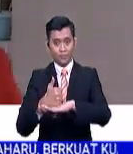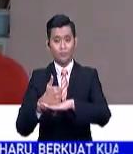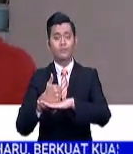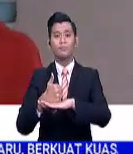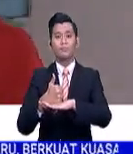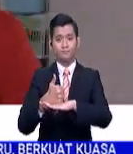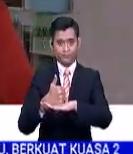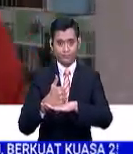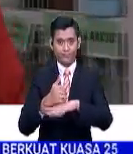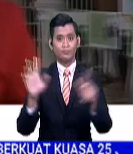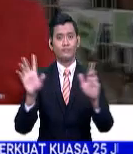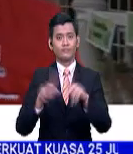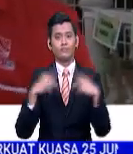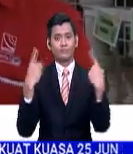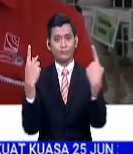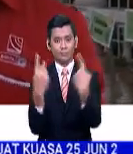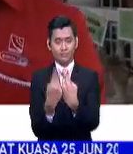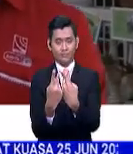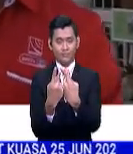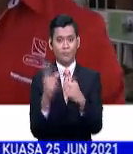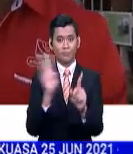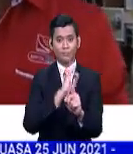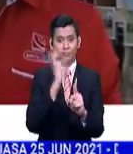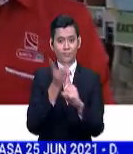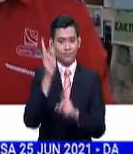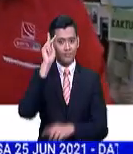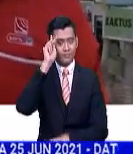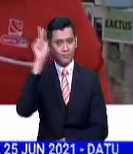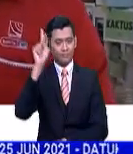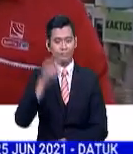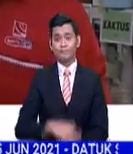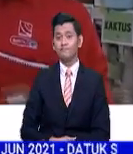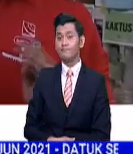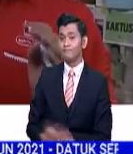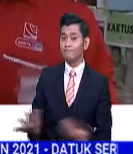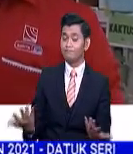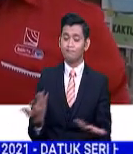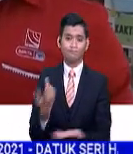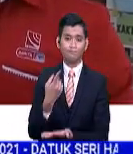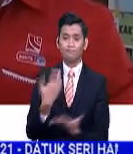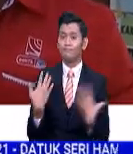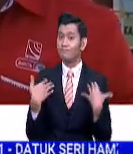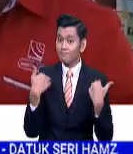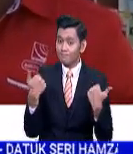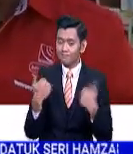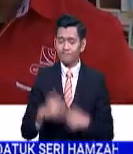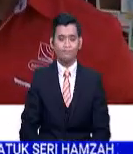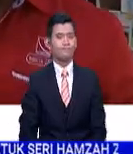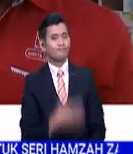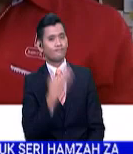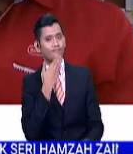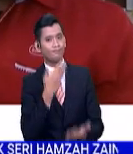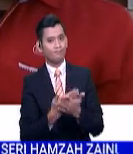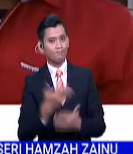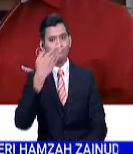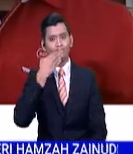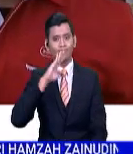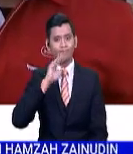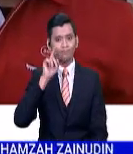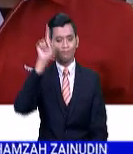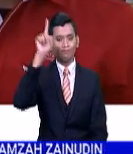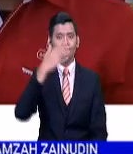Auni. Apa khabar tuan? Baik, alhamdulillah. Okey, terima kasih kerana sudi untuk bersama kami untuk hari ini. Dan